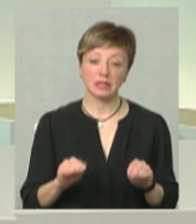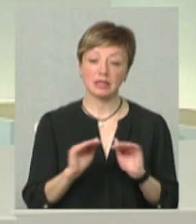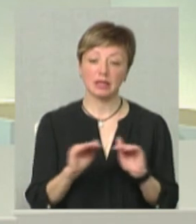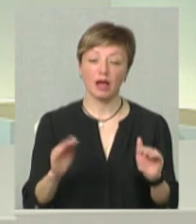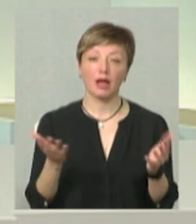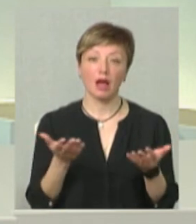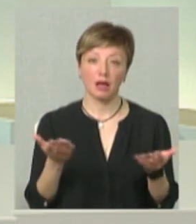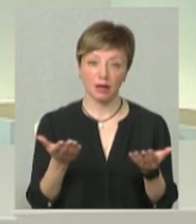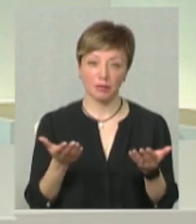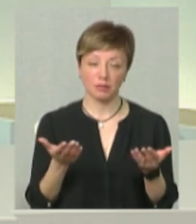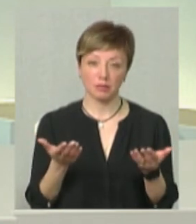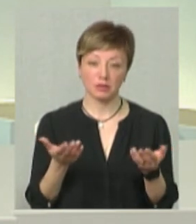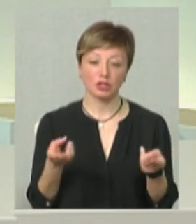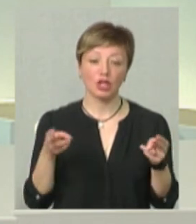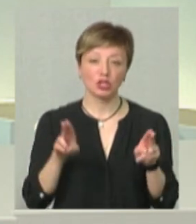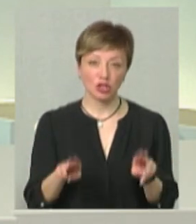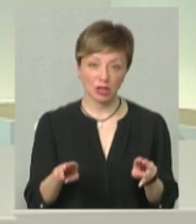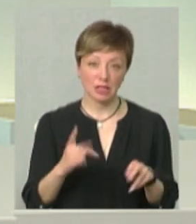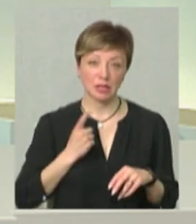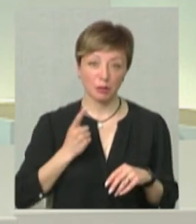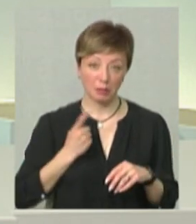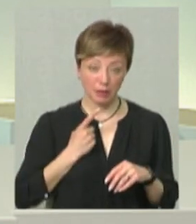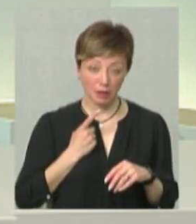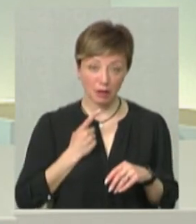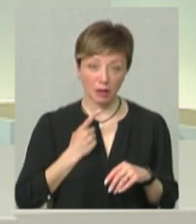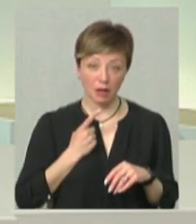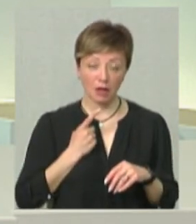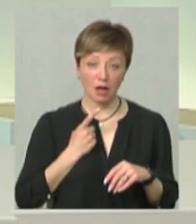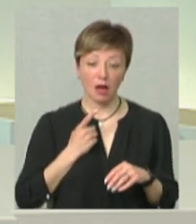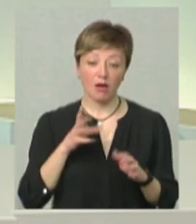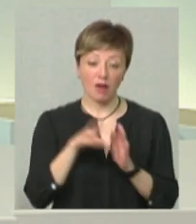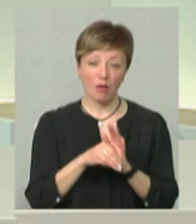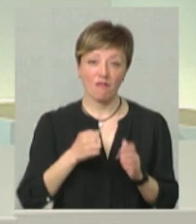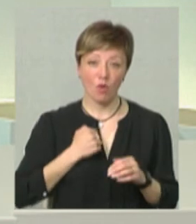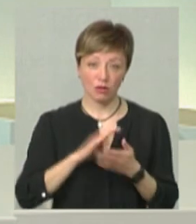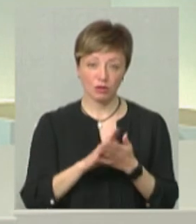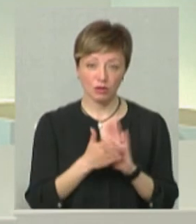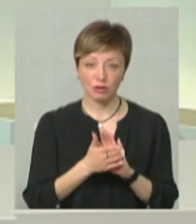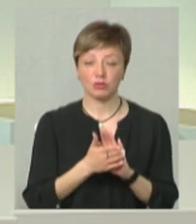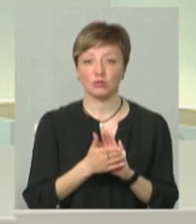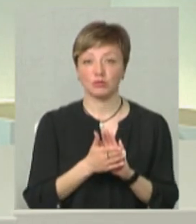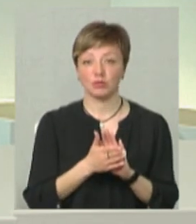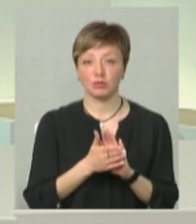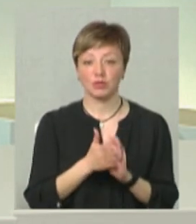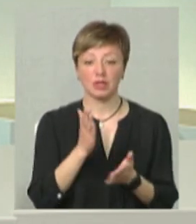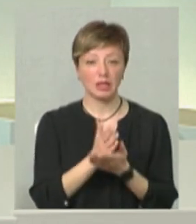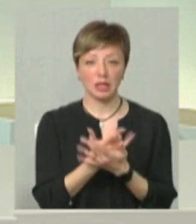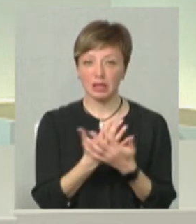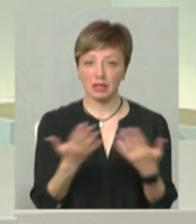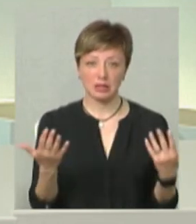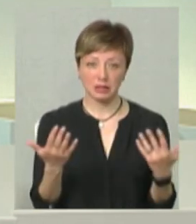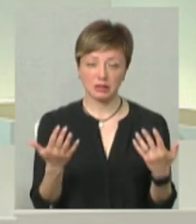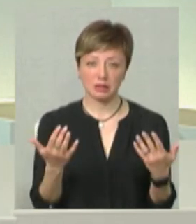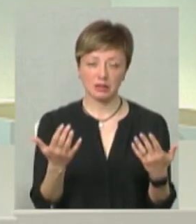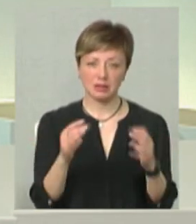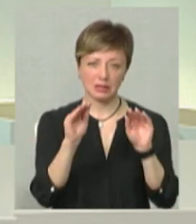дітей, які залишилися самі в рамках воєнного часу, то є різні матеріали,